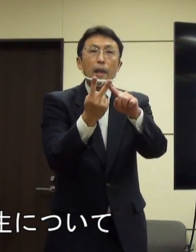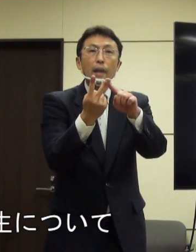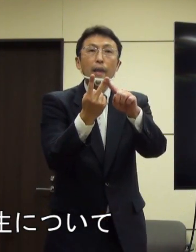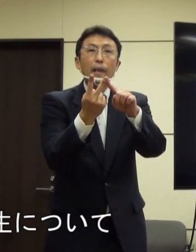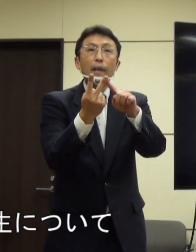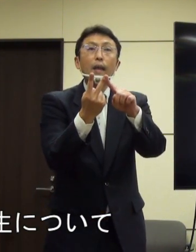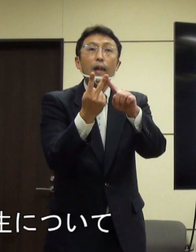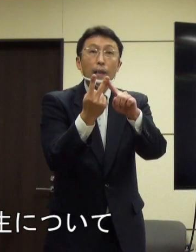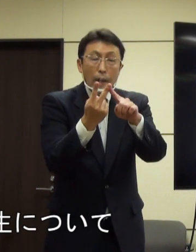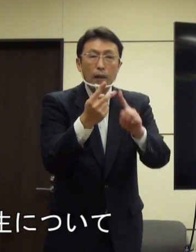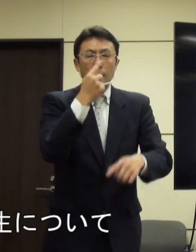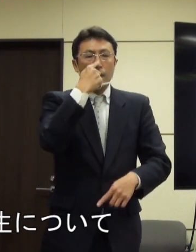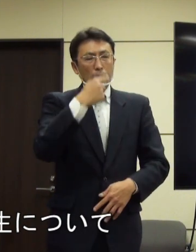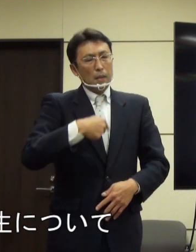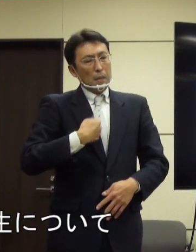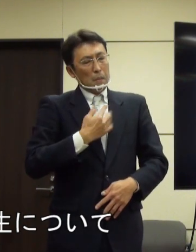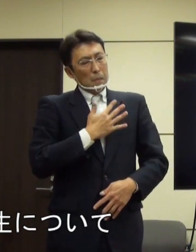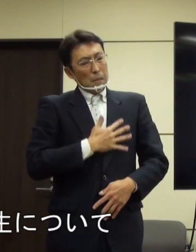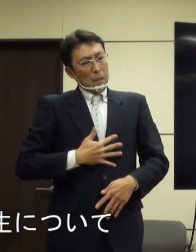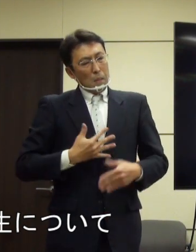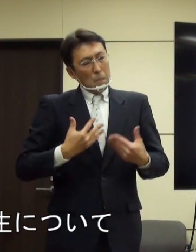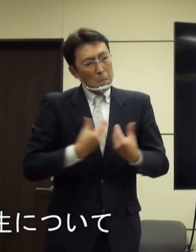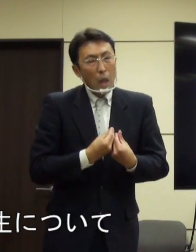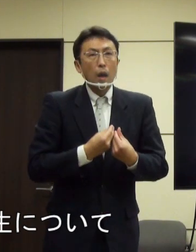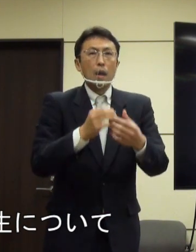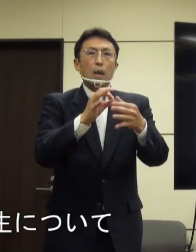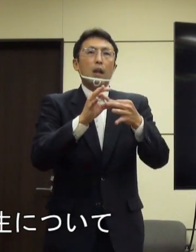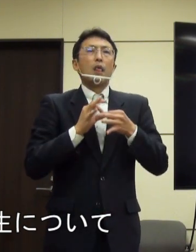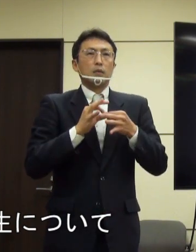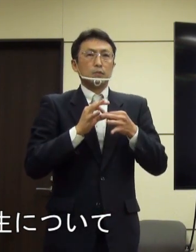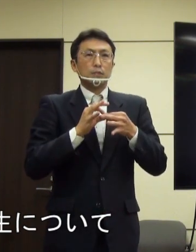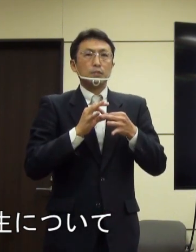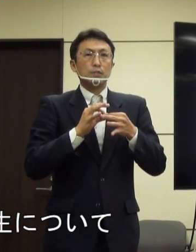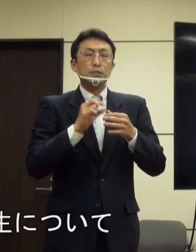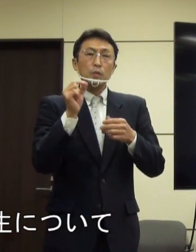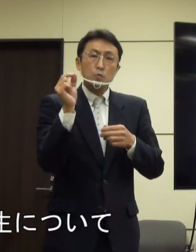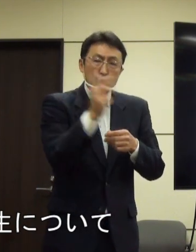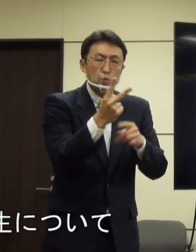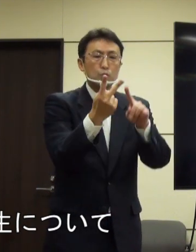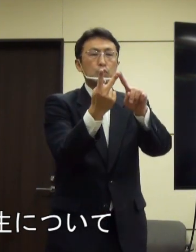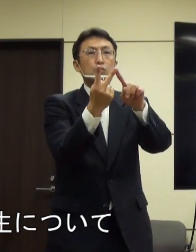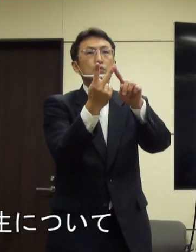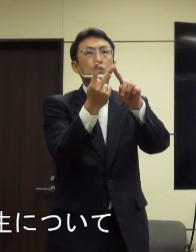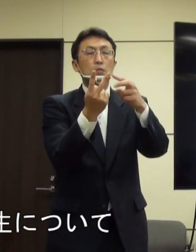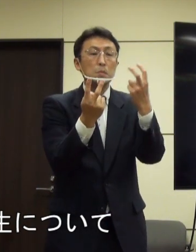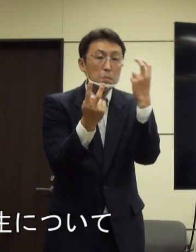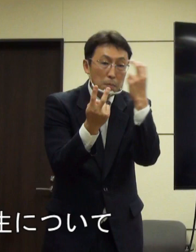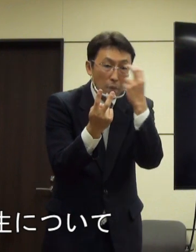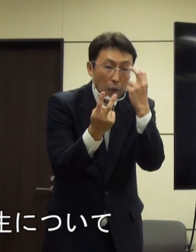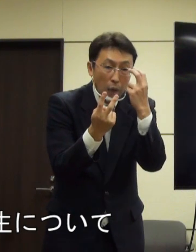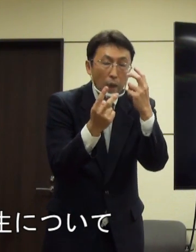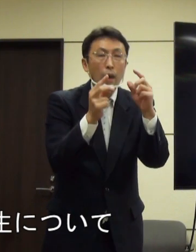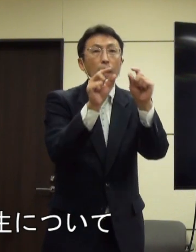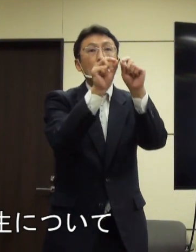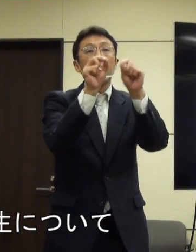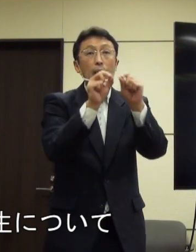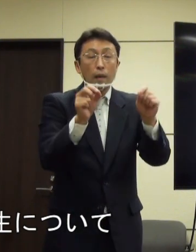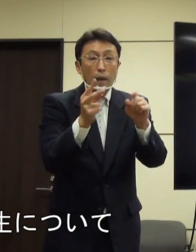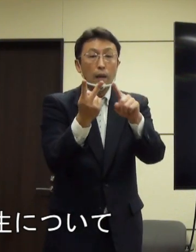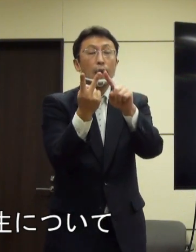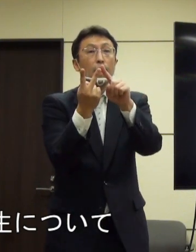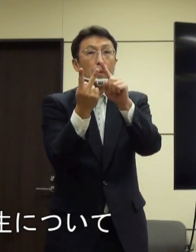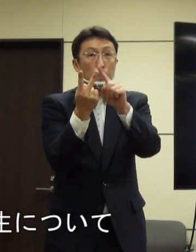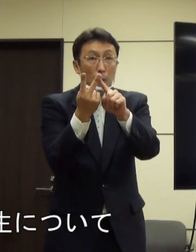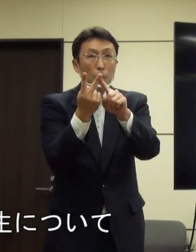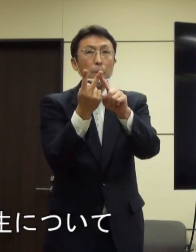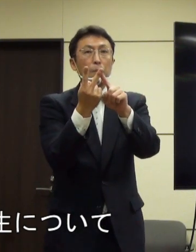ご連絡相談がありましてそして急遽この方の検査をした結果こちらの方も